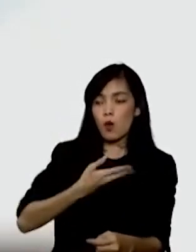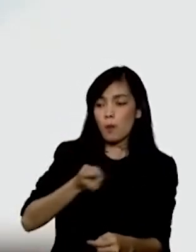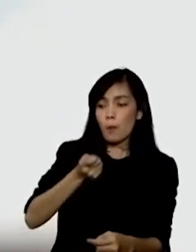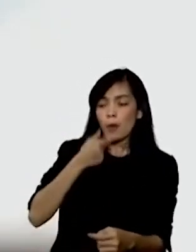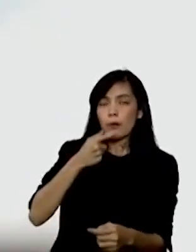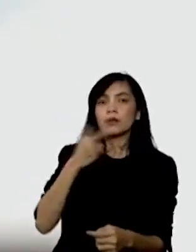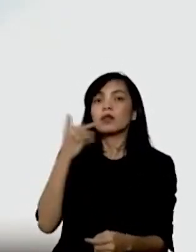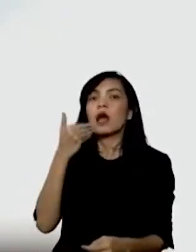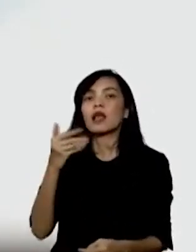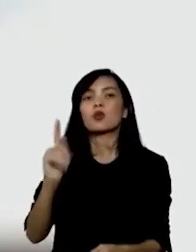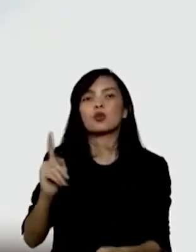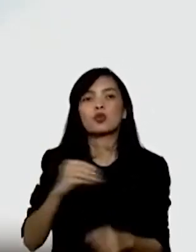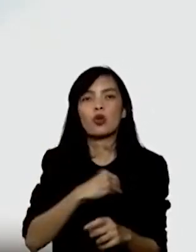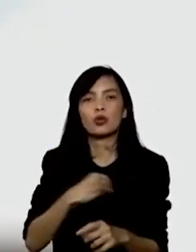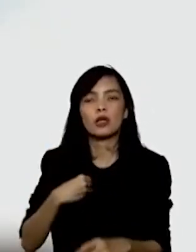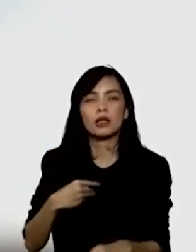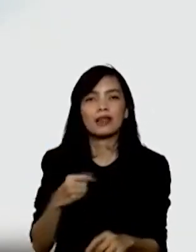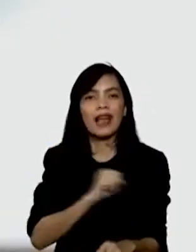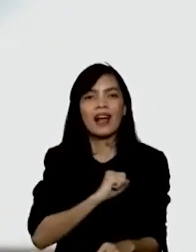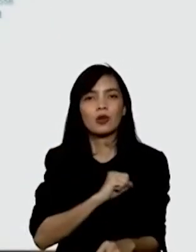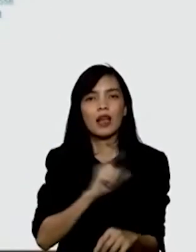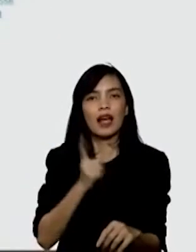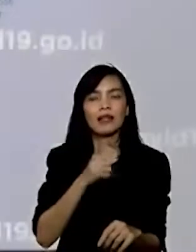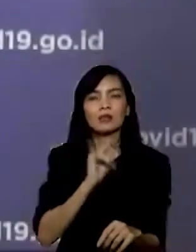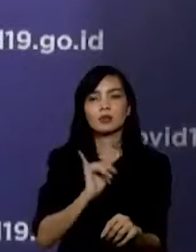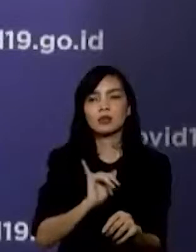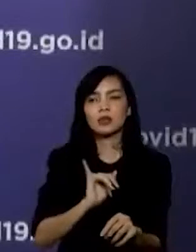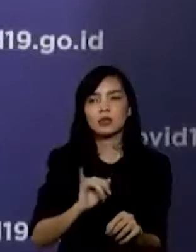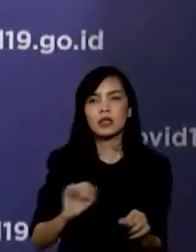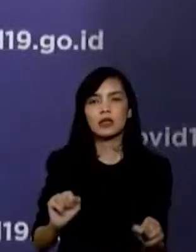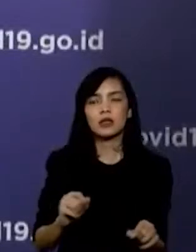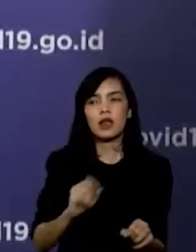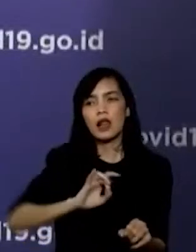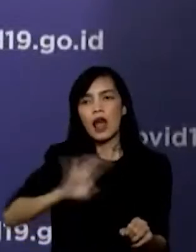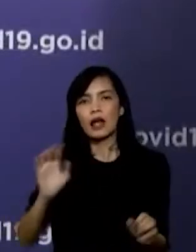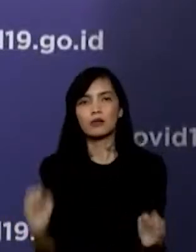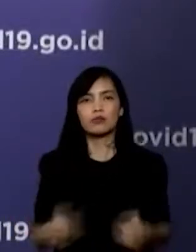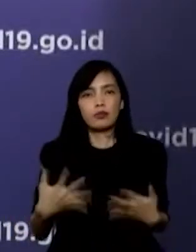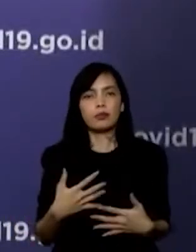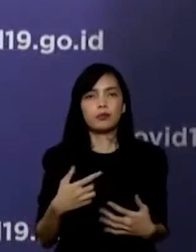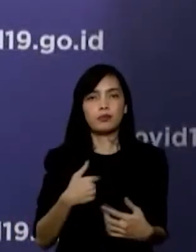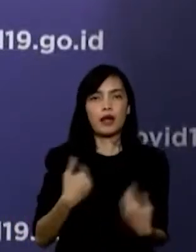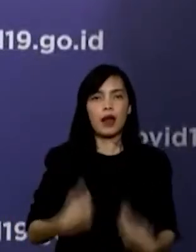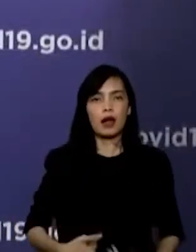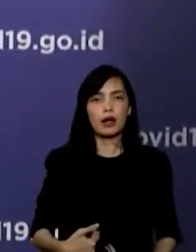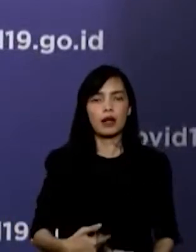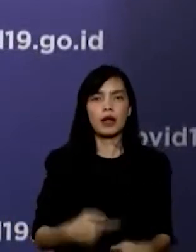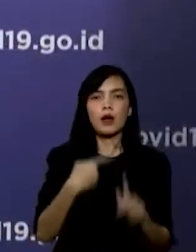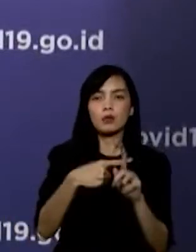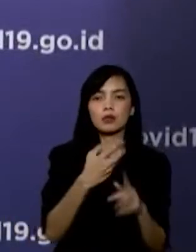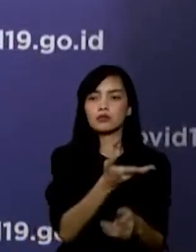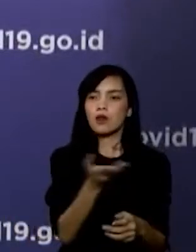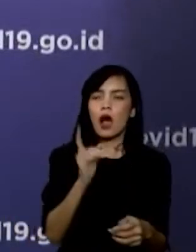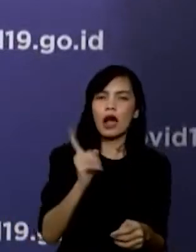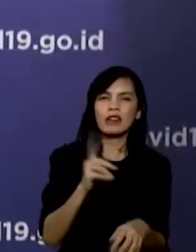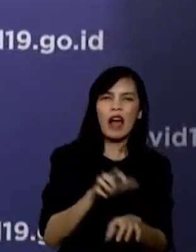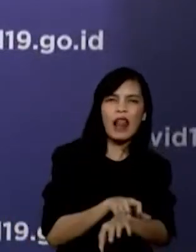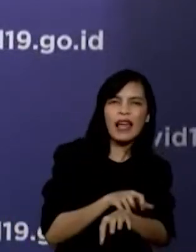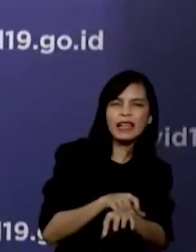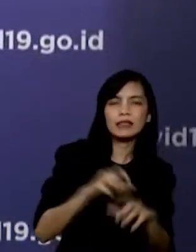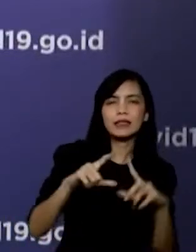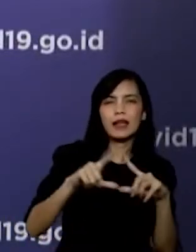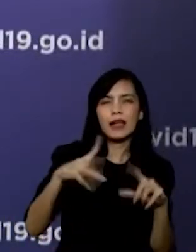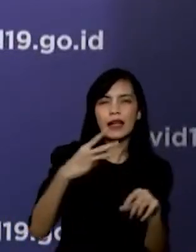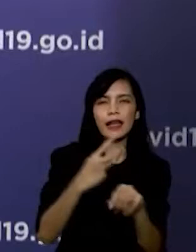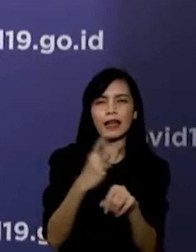ini, agar tidak terjadi efek samping. Terutama bila memiliki alergi pada makanan, obat,